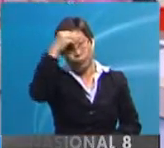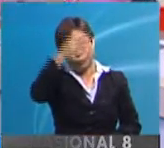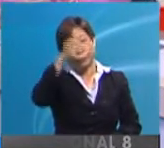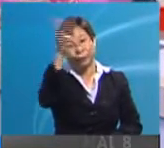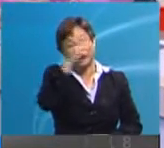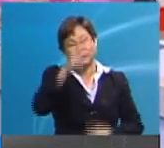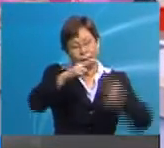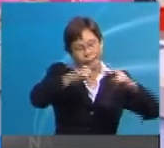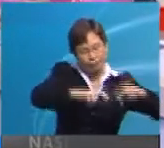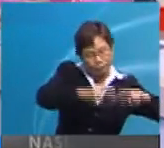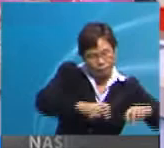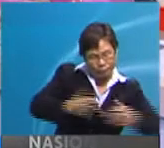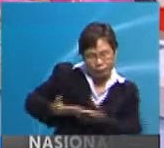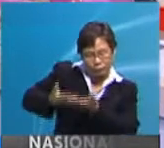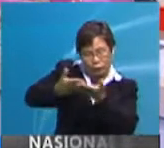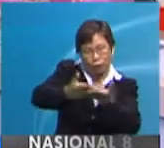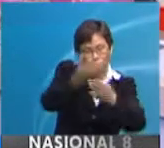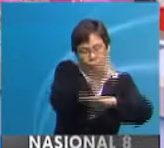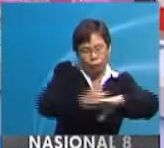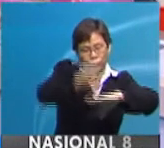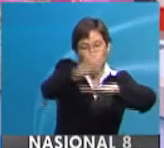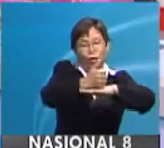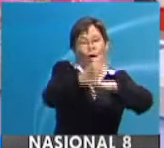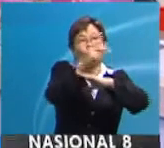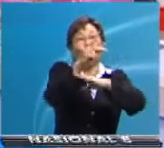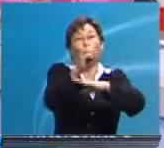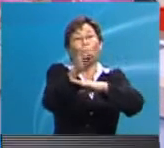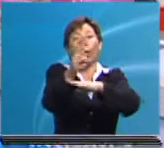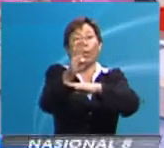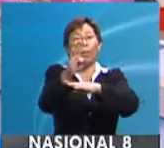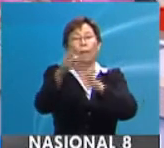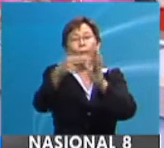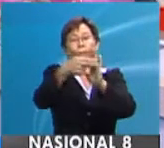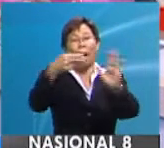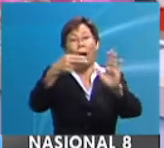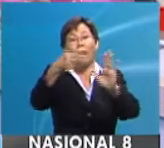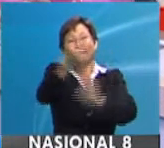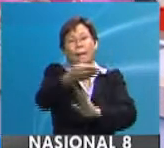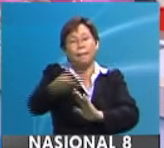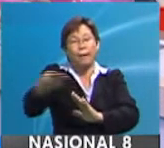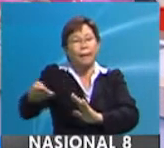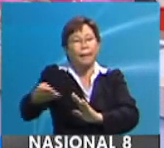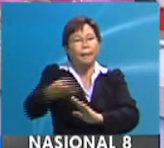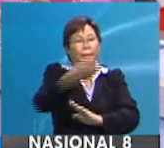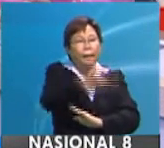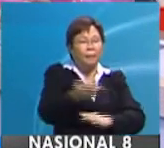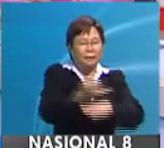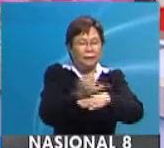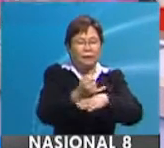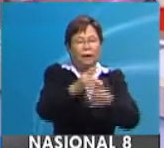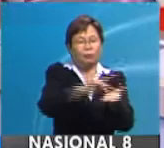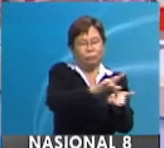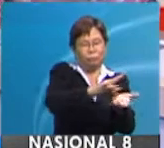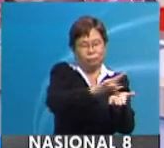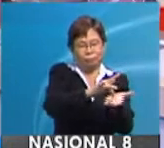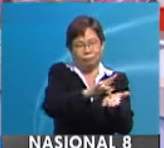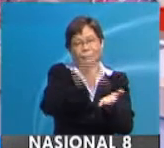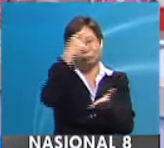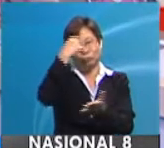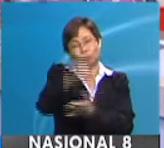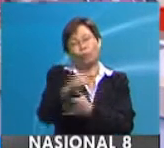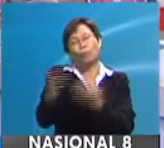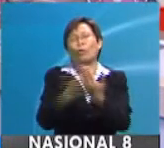ini cadangan mewujudkan kod bar tambahan Z ke atas barangan daripada industri farmaseutikal ia bagi